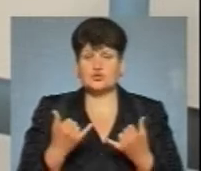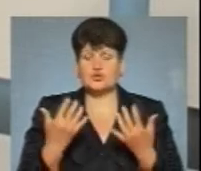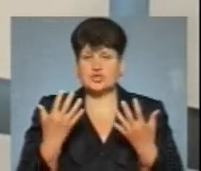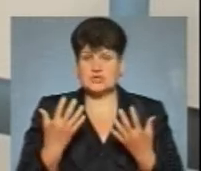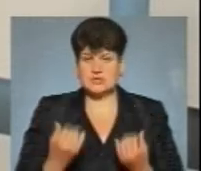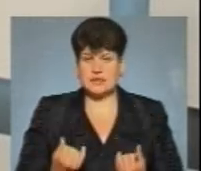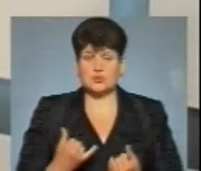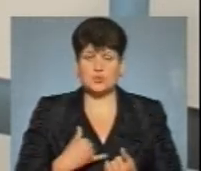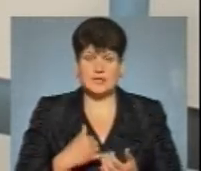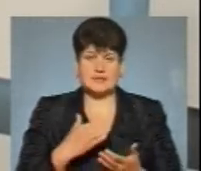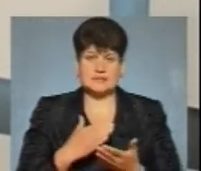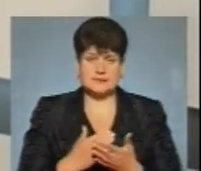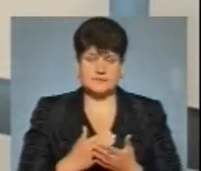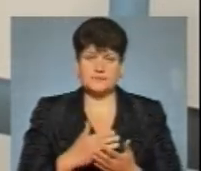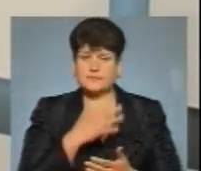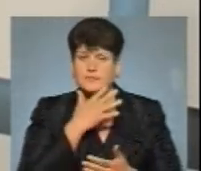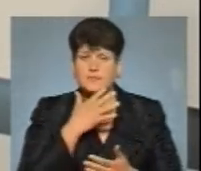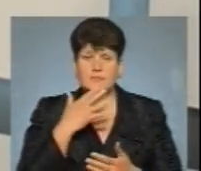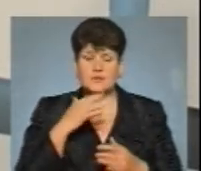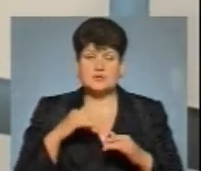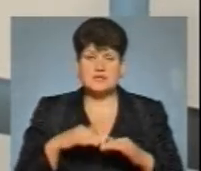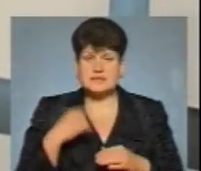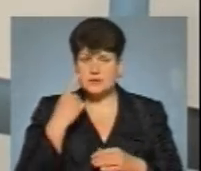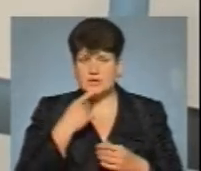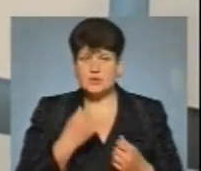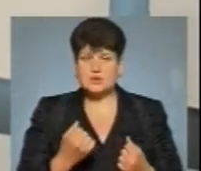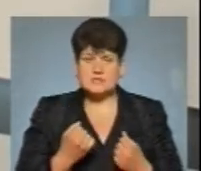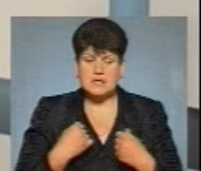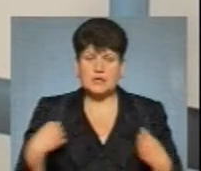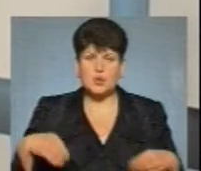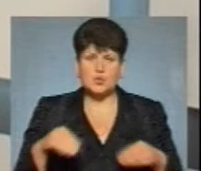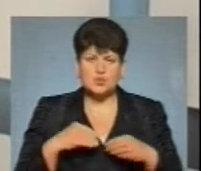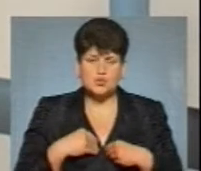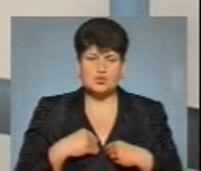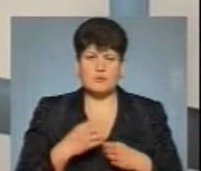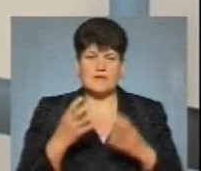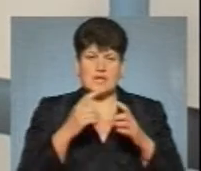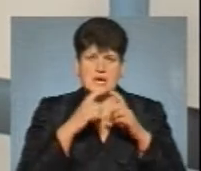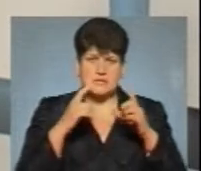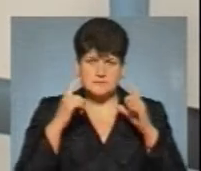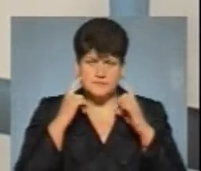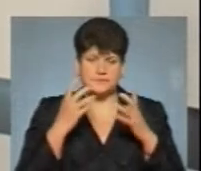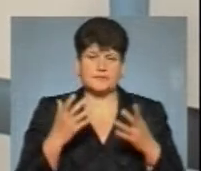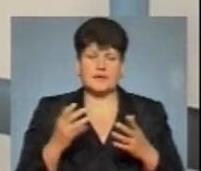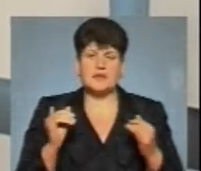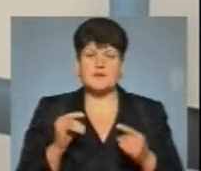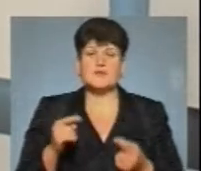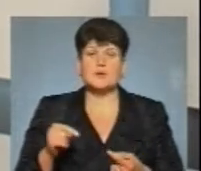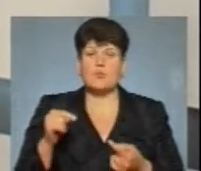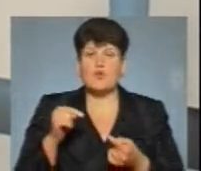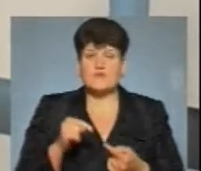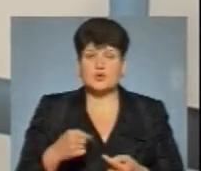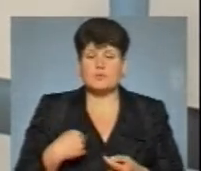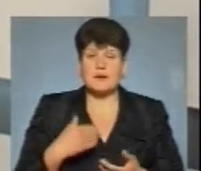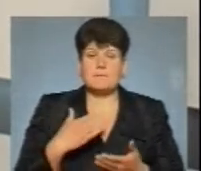є достатньо засобів індивідуального захисту, і костюмів, і респіраторів, і масок, і відповідно ми